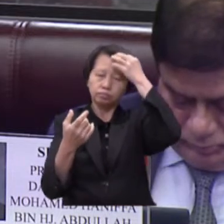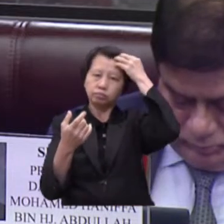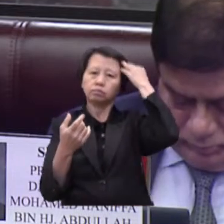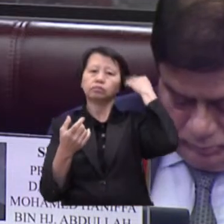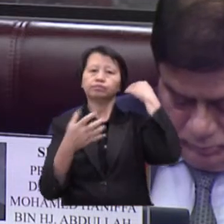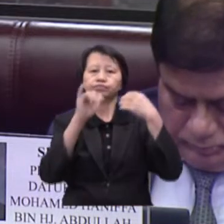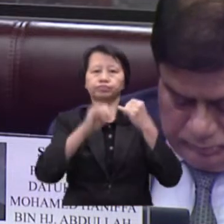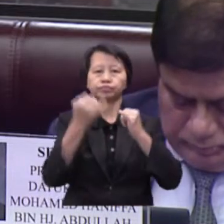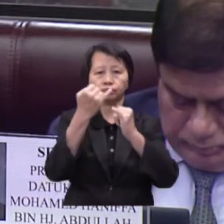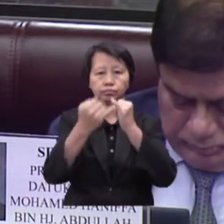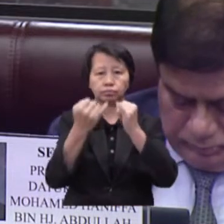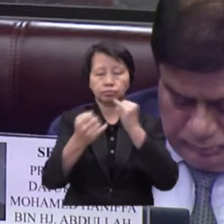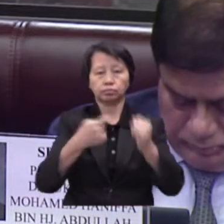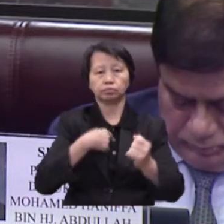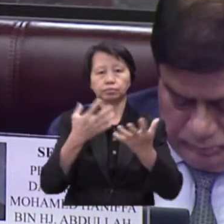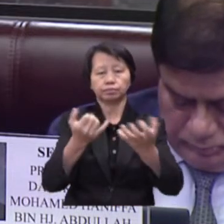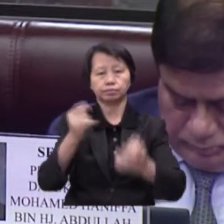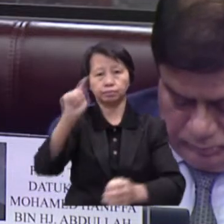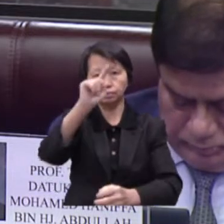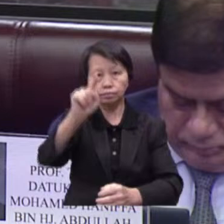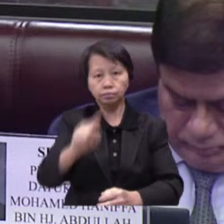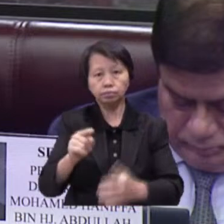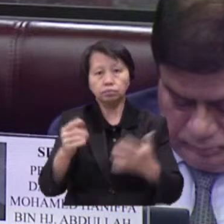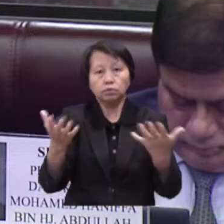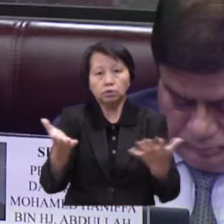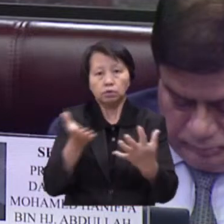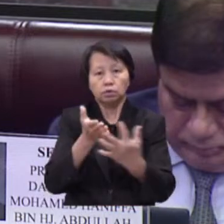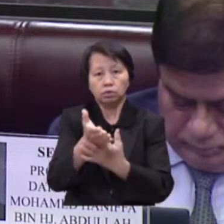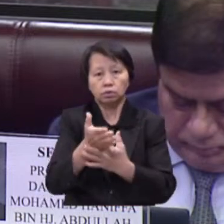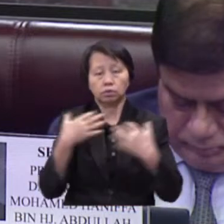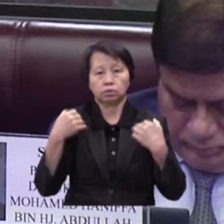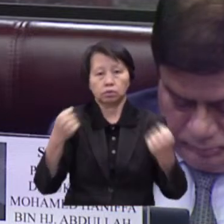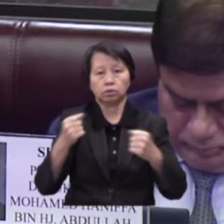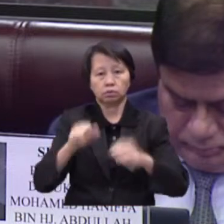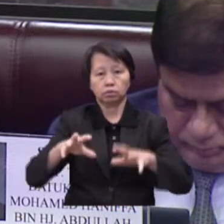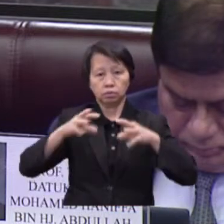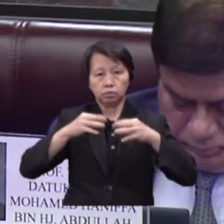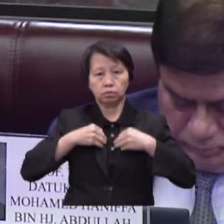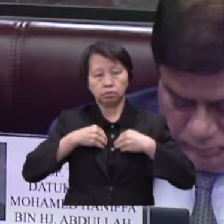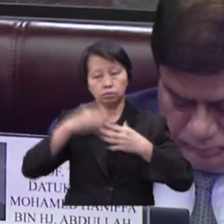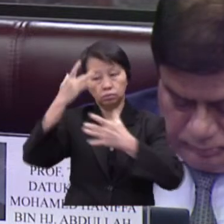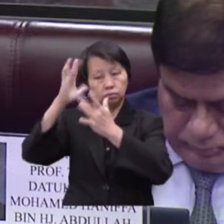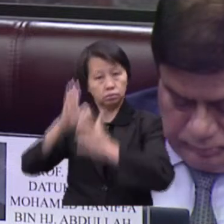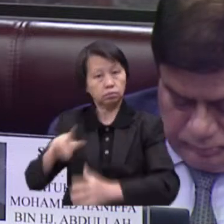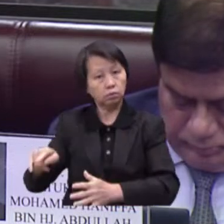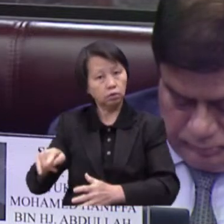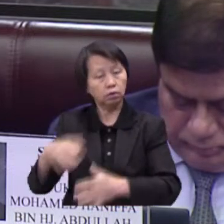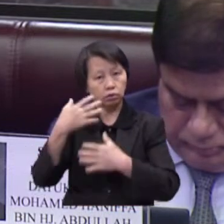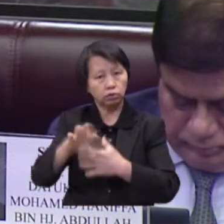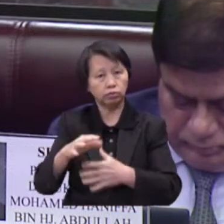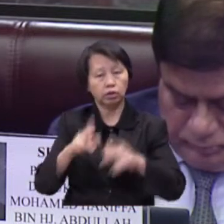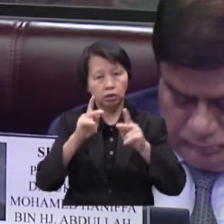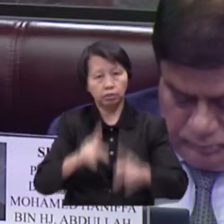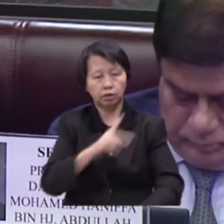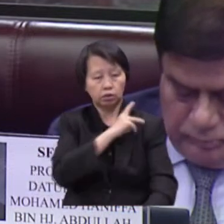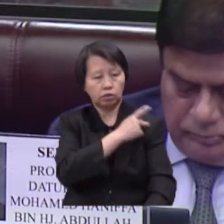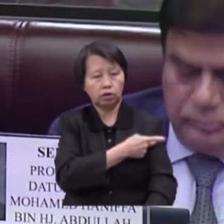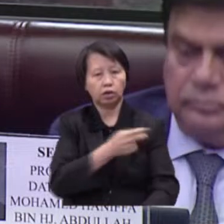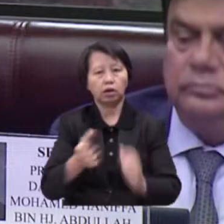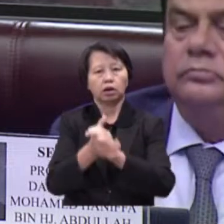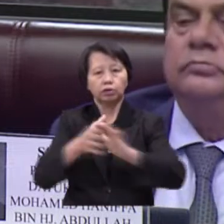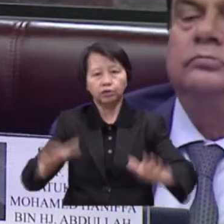yang terakhir saya ingin tanya apakah exhaust kesehatan yang boleh diterima oleh pesakit selepas pihak berkuasa